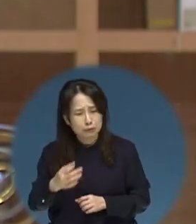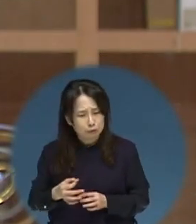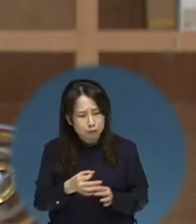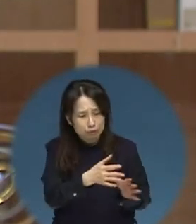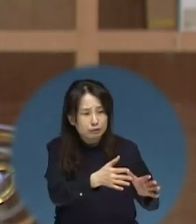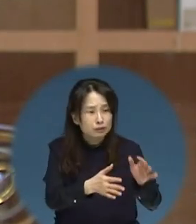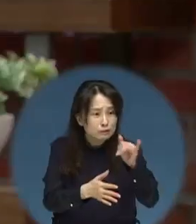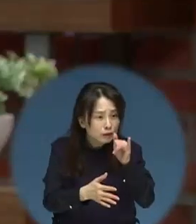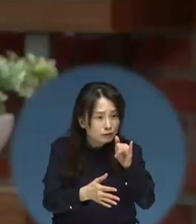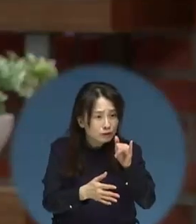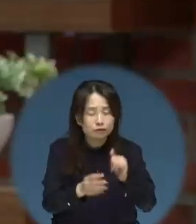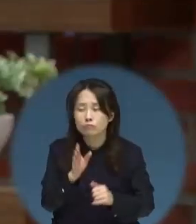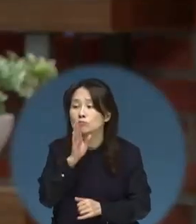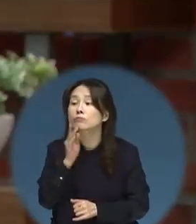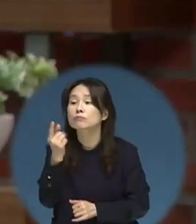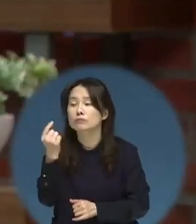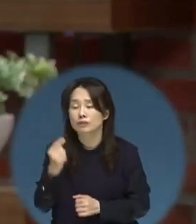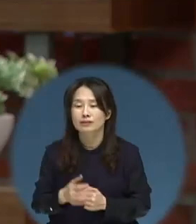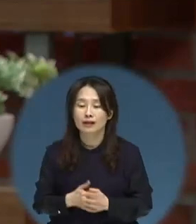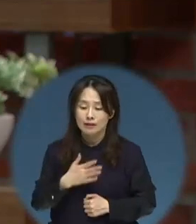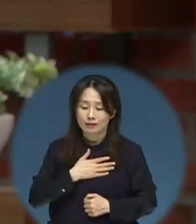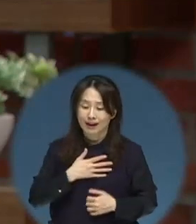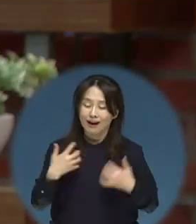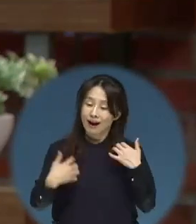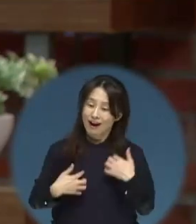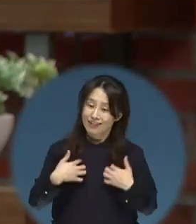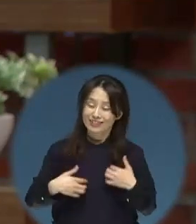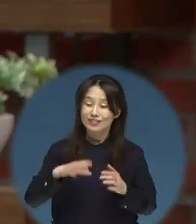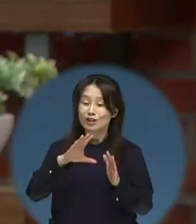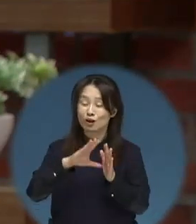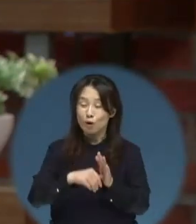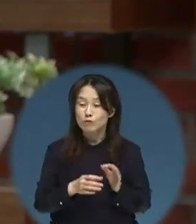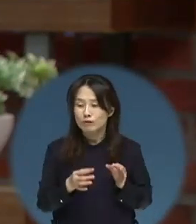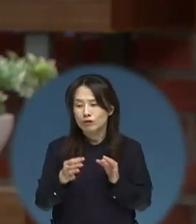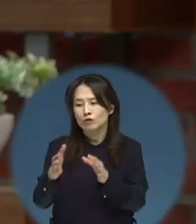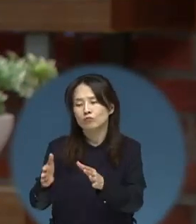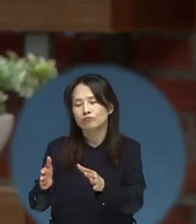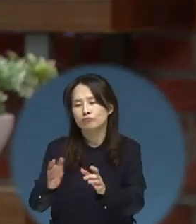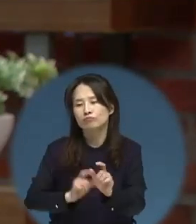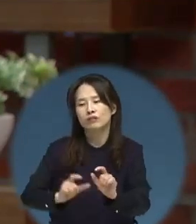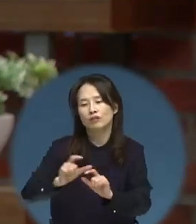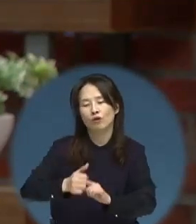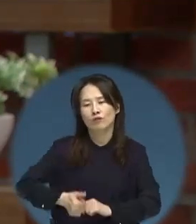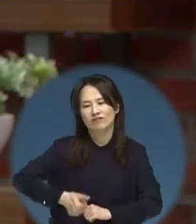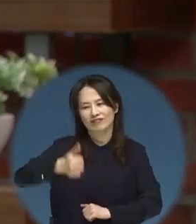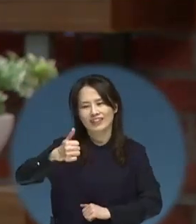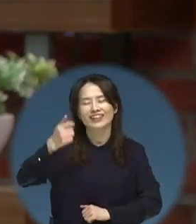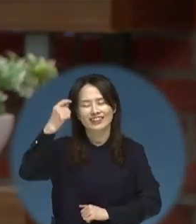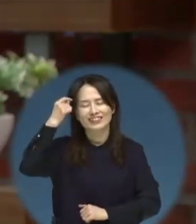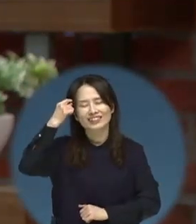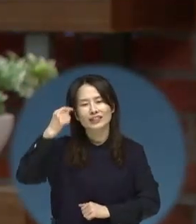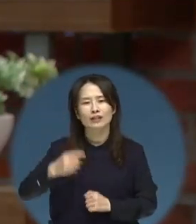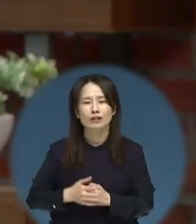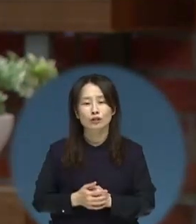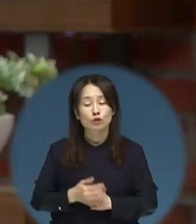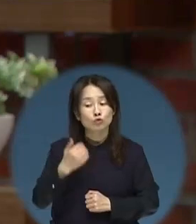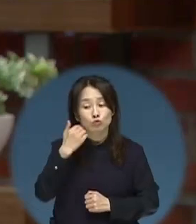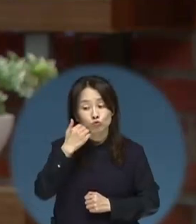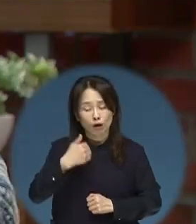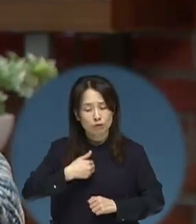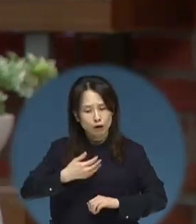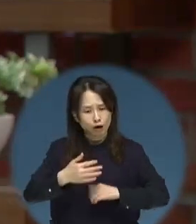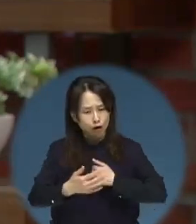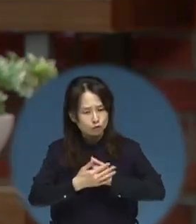네. 근데 내가 즐거울 때 하는 기부가 또 얼마나 값질까라는 생각 들었어요. 그리고 누군가가 저를 도와주거나 할